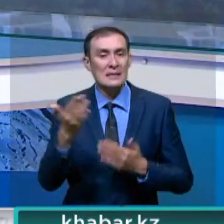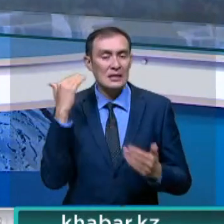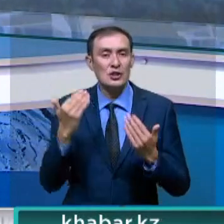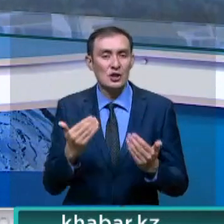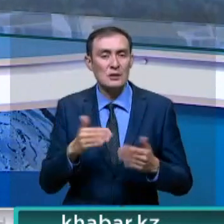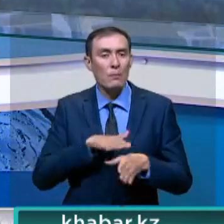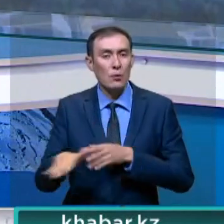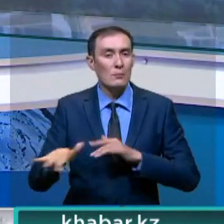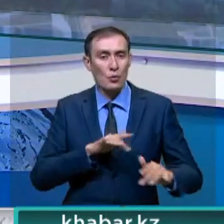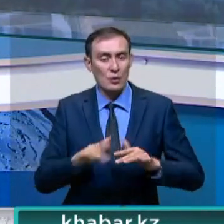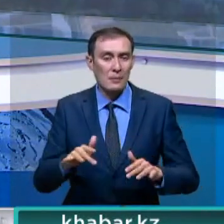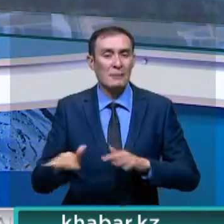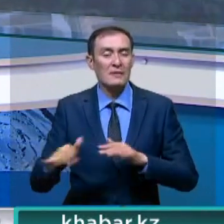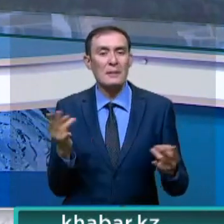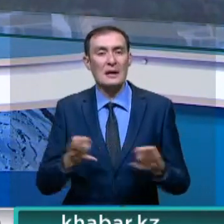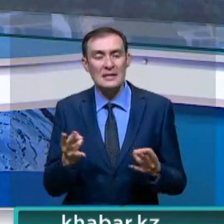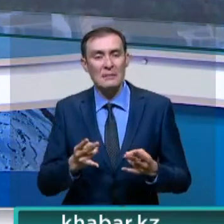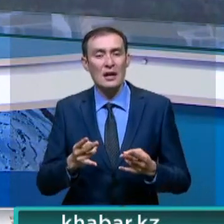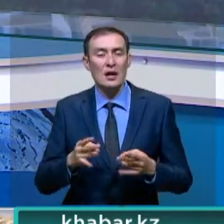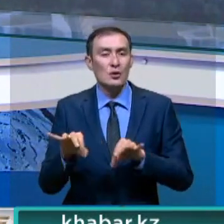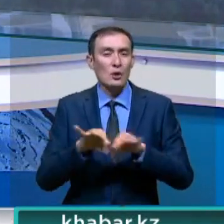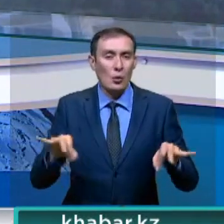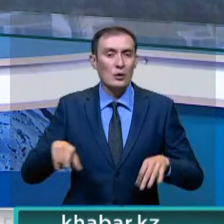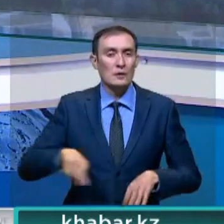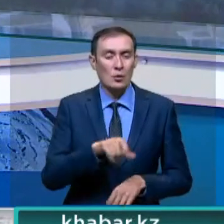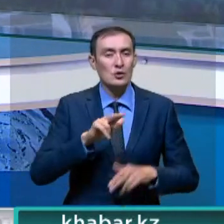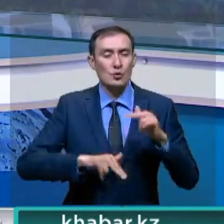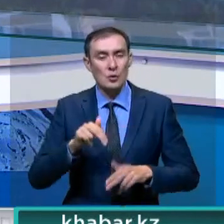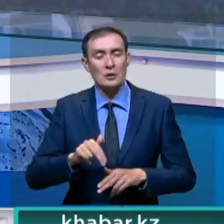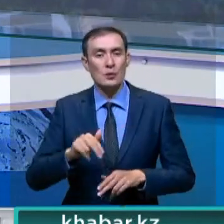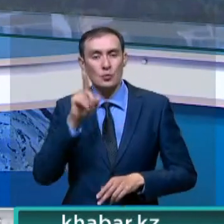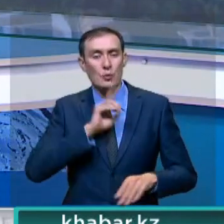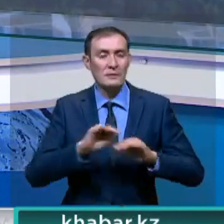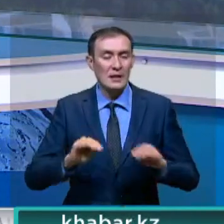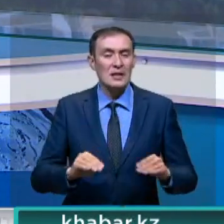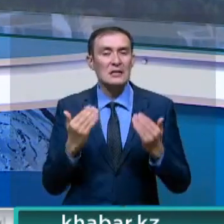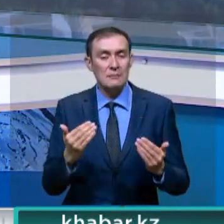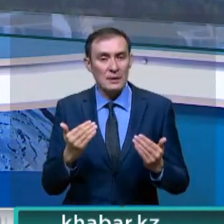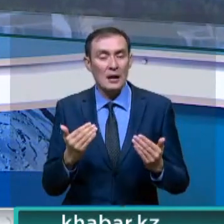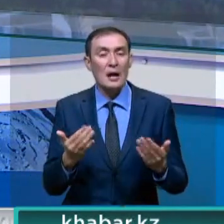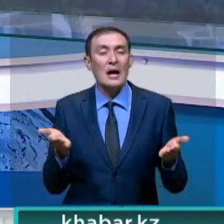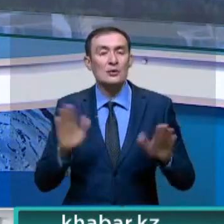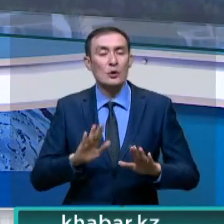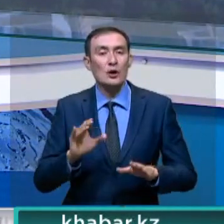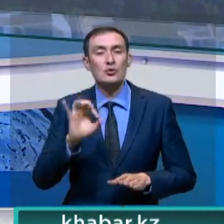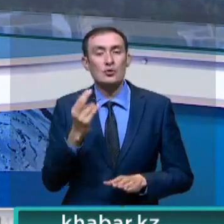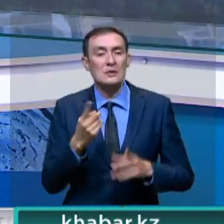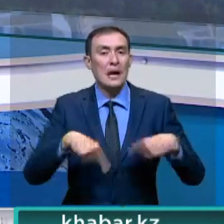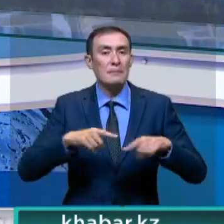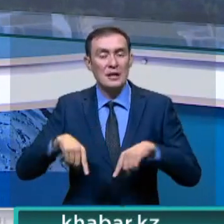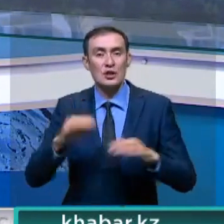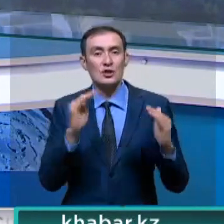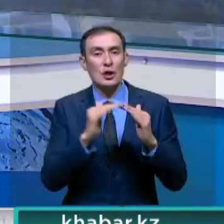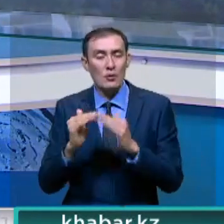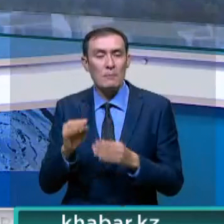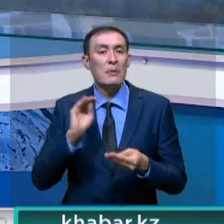сейчас идет полным ходом. Проведена необходимая инженерная инфраструктура и коммуникации. И вот дело осталось за соцобъектами и жильем.